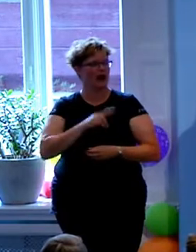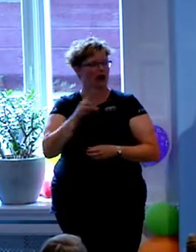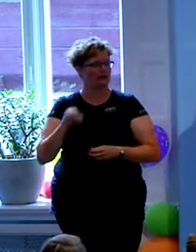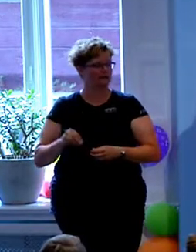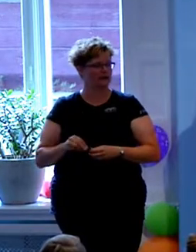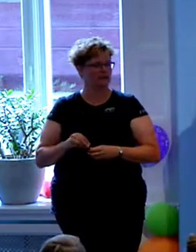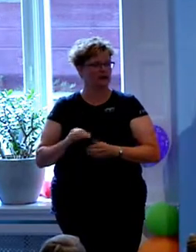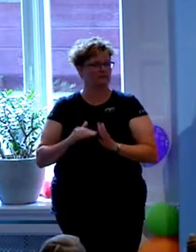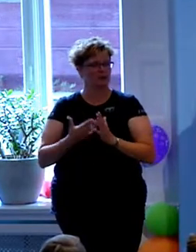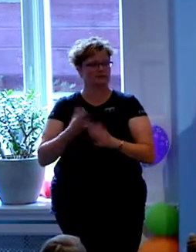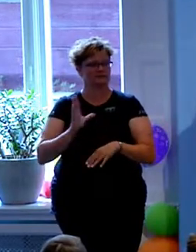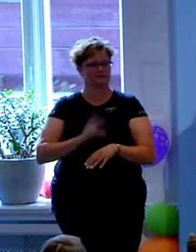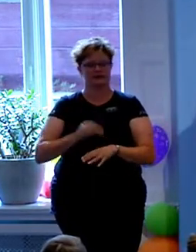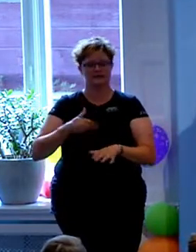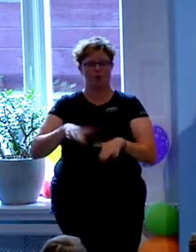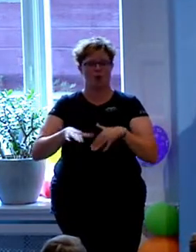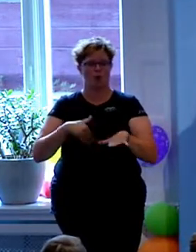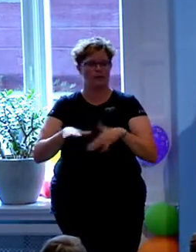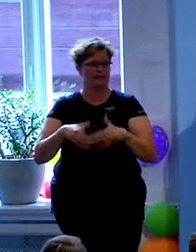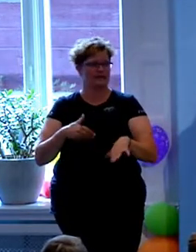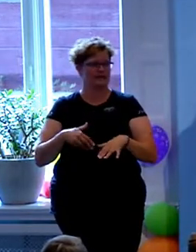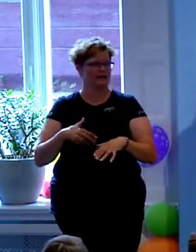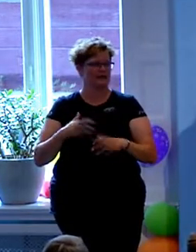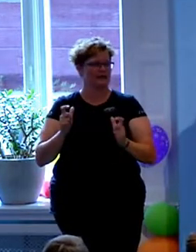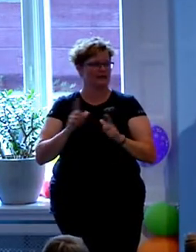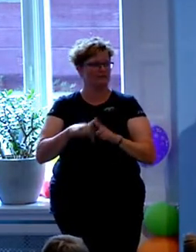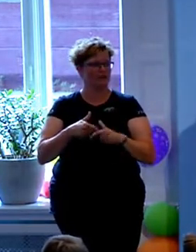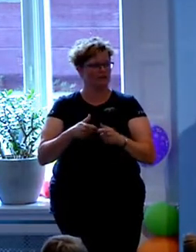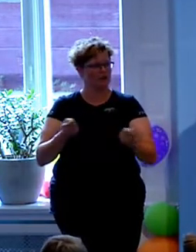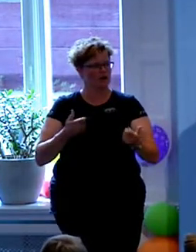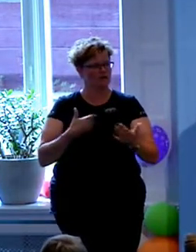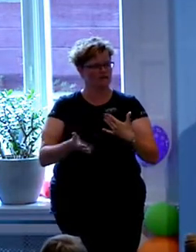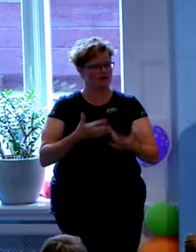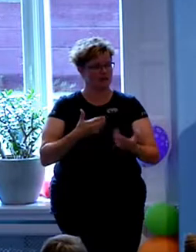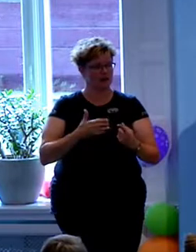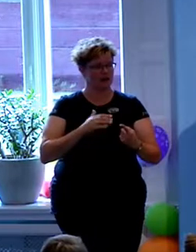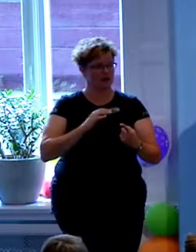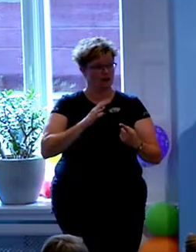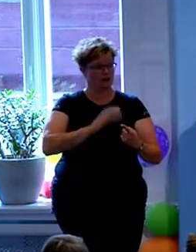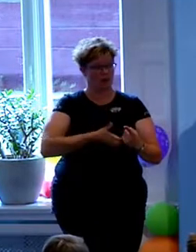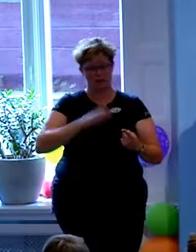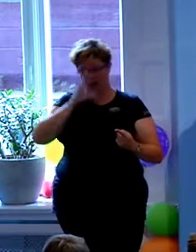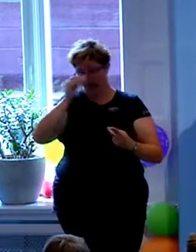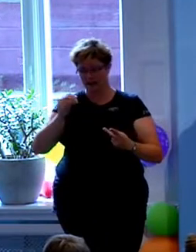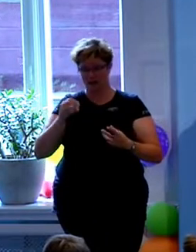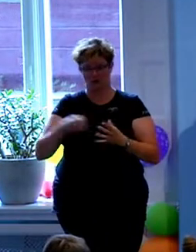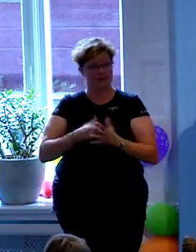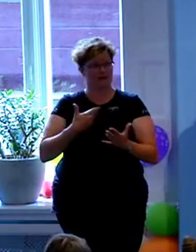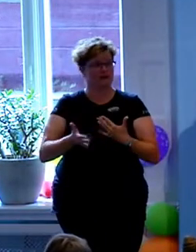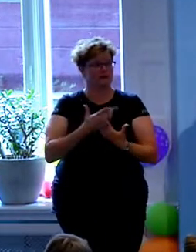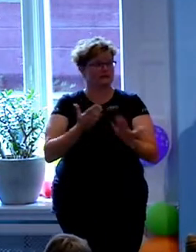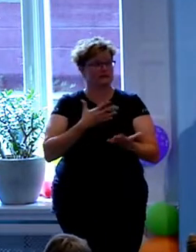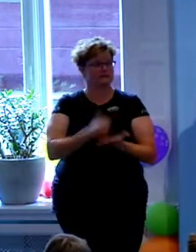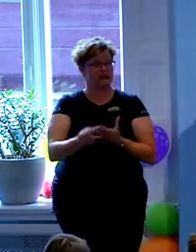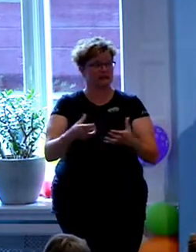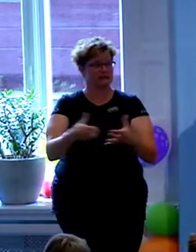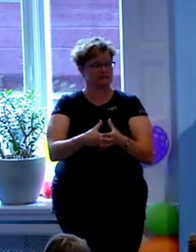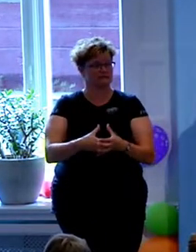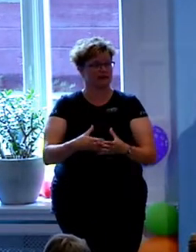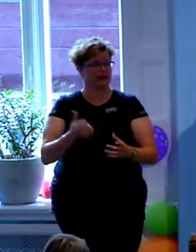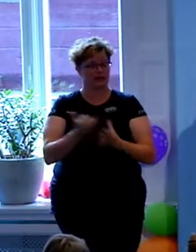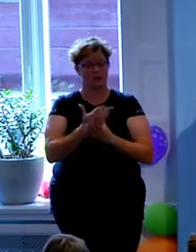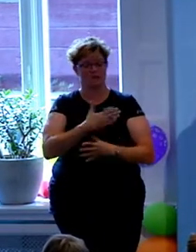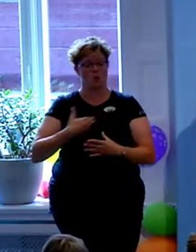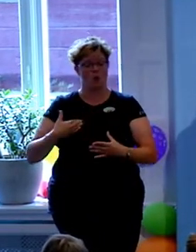Svenska Skidförbundet. Jag har en fråga angående landslagen som ni har, dam- och herrlaget. Varför inte man väljer att sälja dem tillsammans? Inom